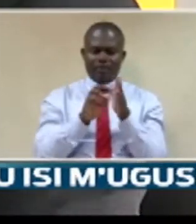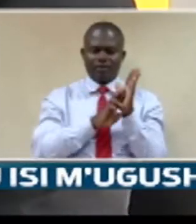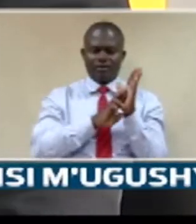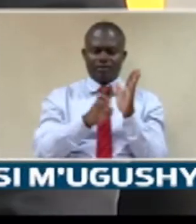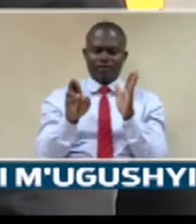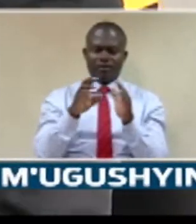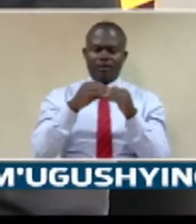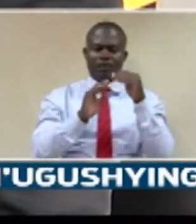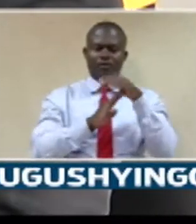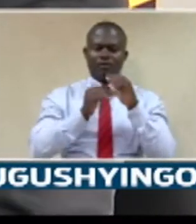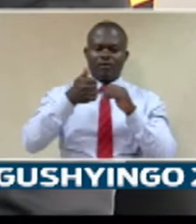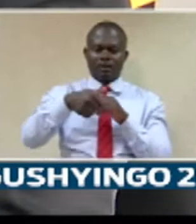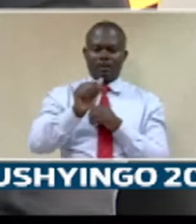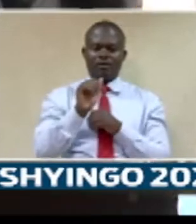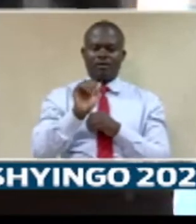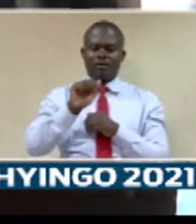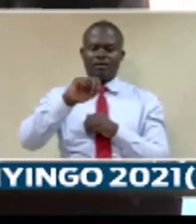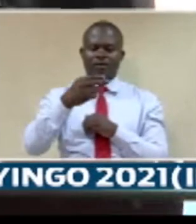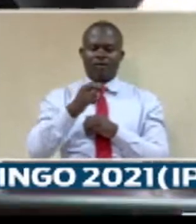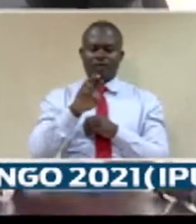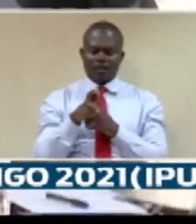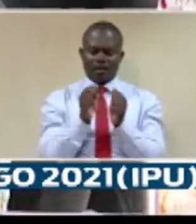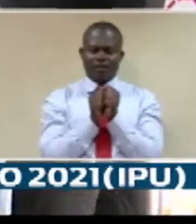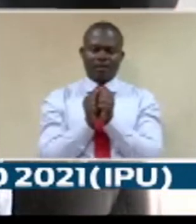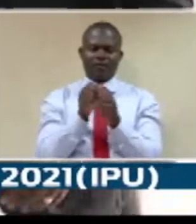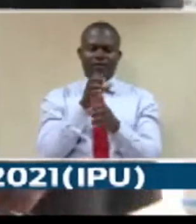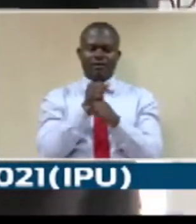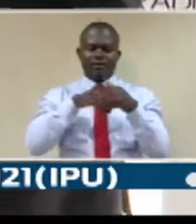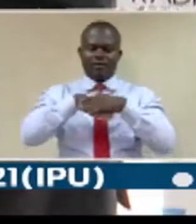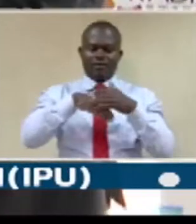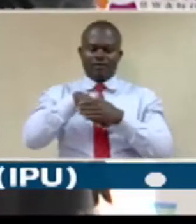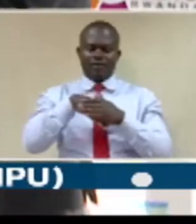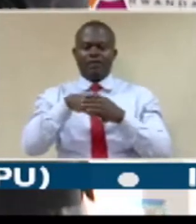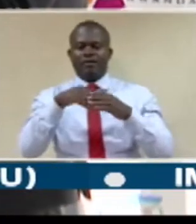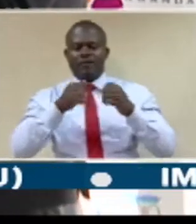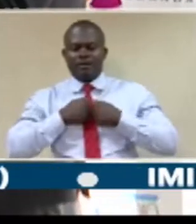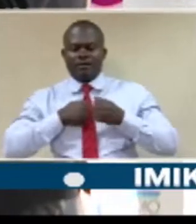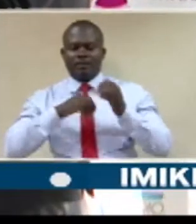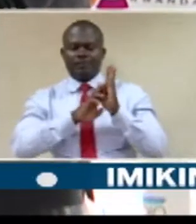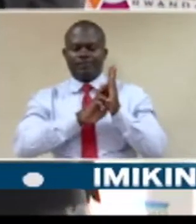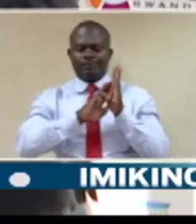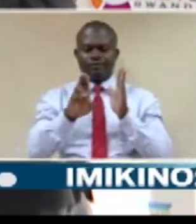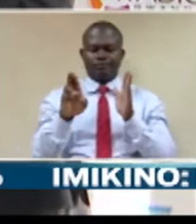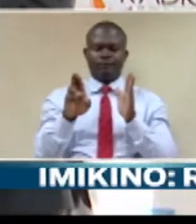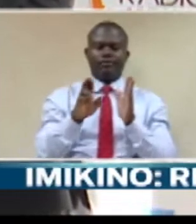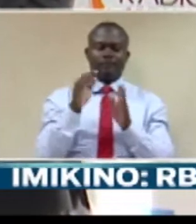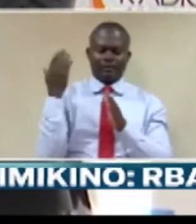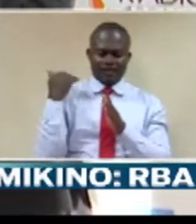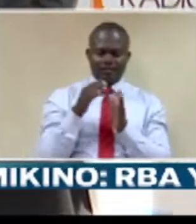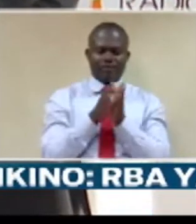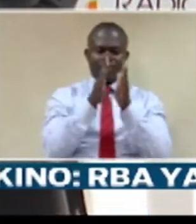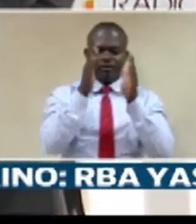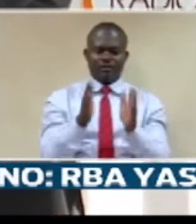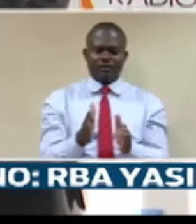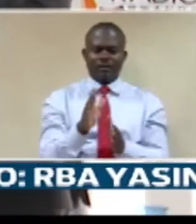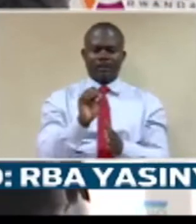gihagarariwe n'umuyobozi mukuru wacyo Asimwe, ndetse n'ishyirahamwe ry'umupira w'amaguru mu Rwanda ryari rihagarariwe na retired brigadier